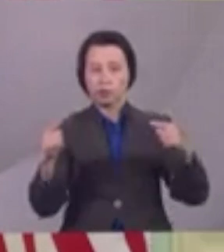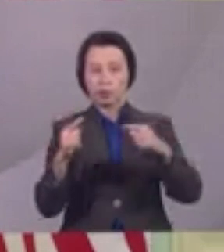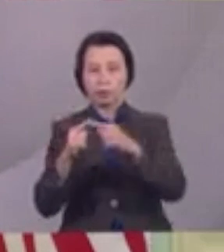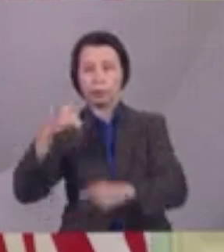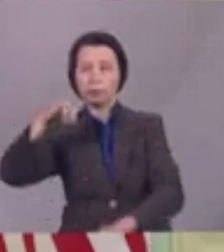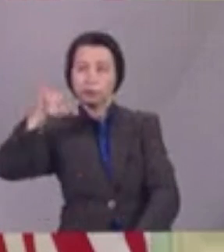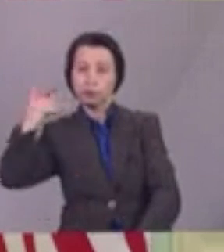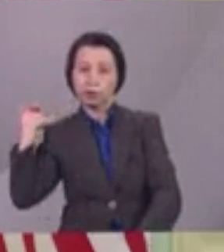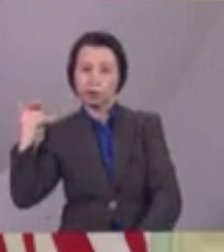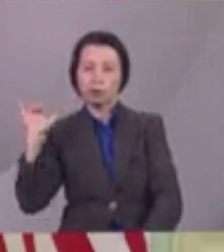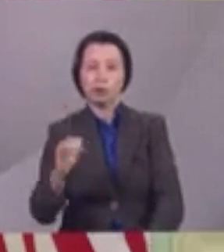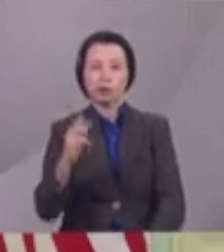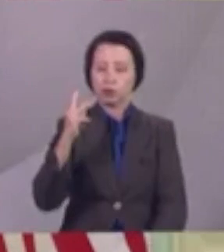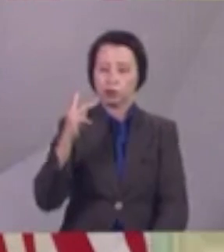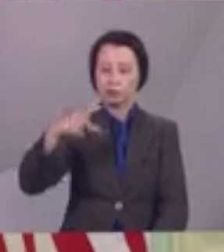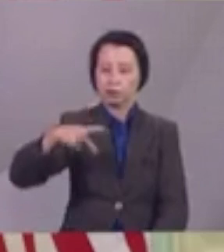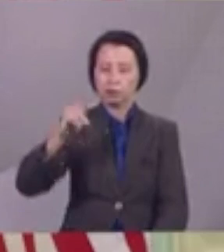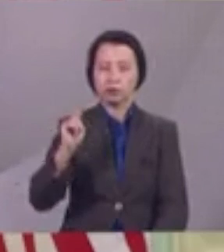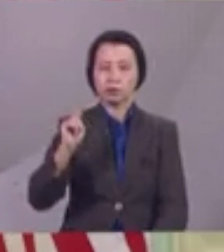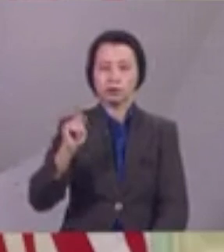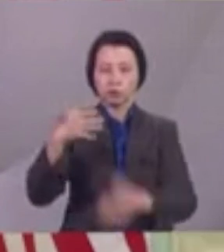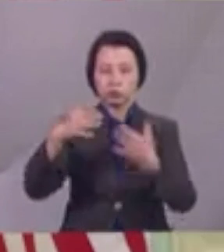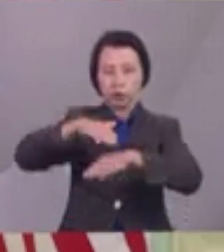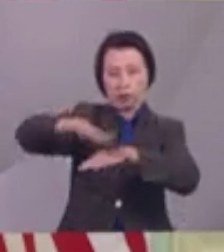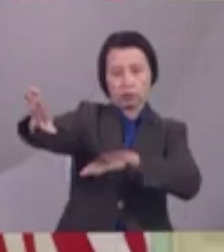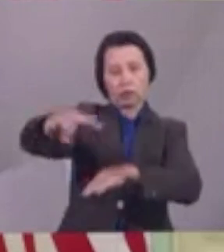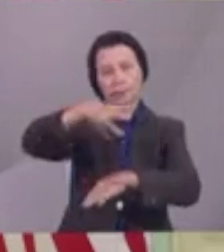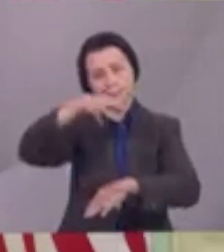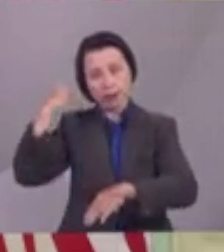semalam, KPT telah menghantar pulang